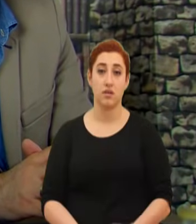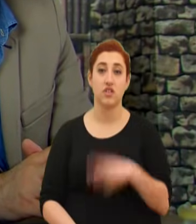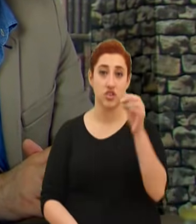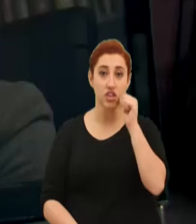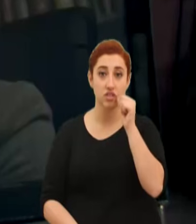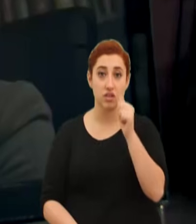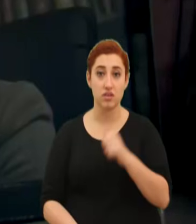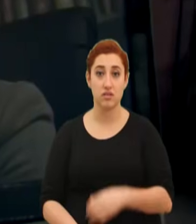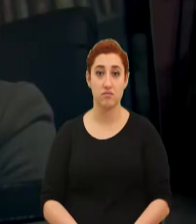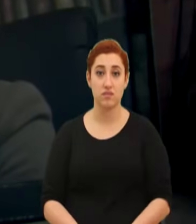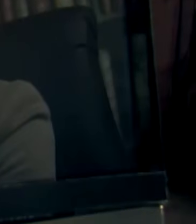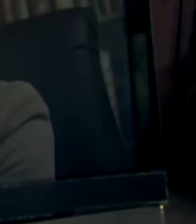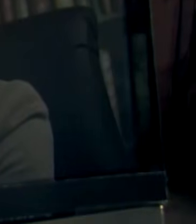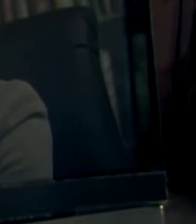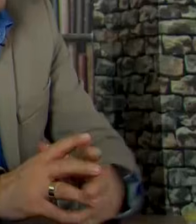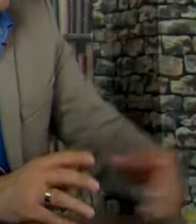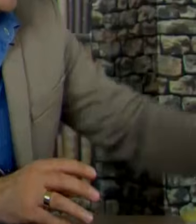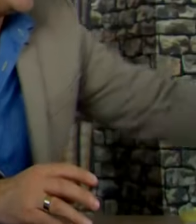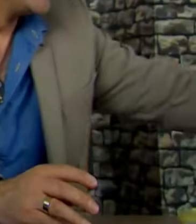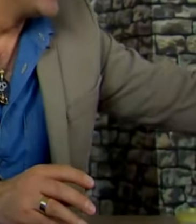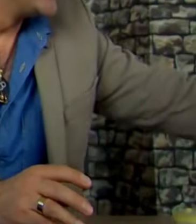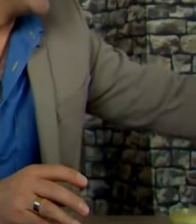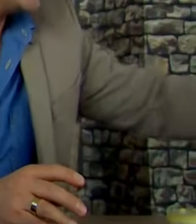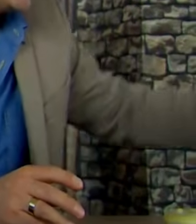Çay içer misin? Olur diye başını salladı.